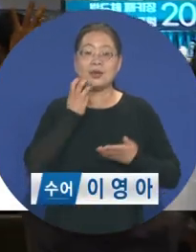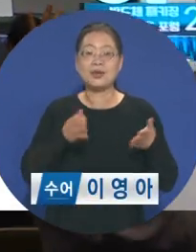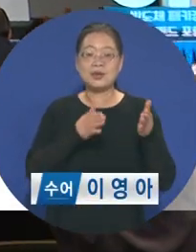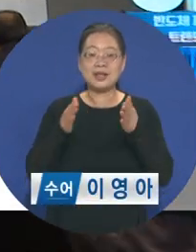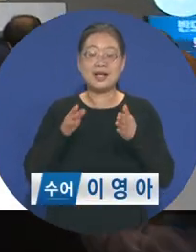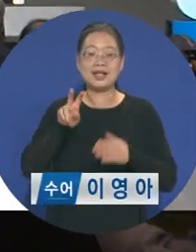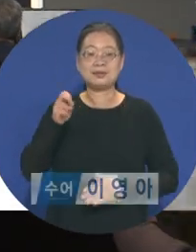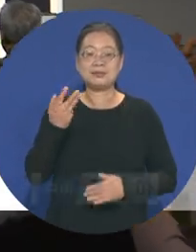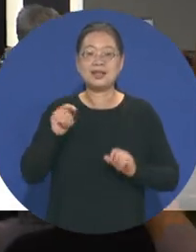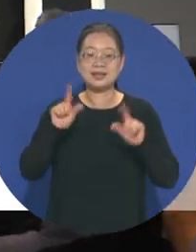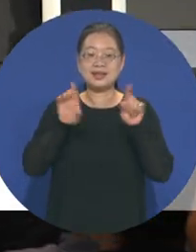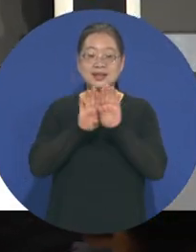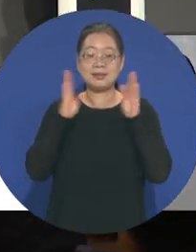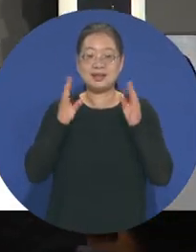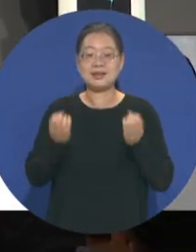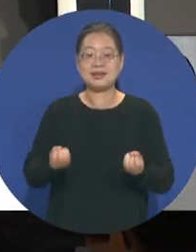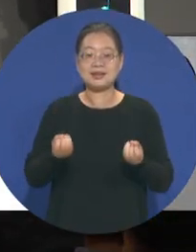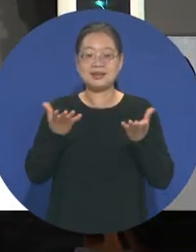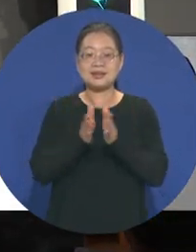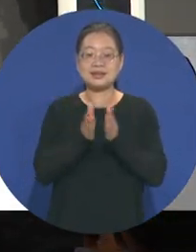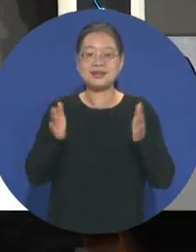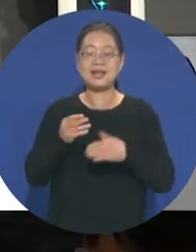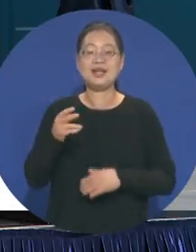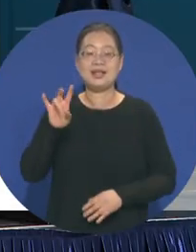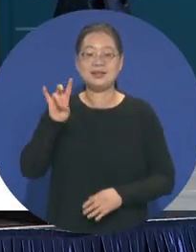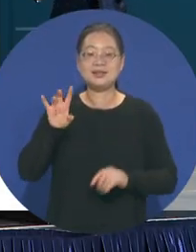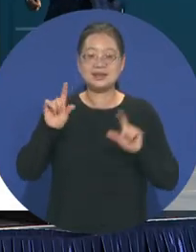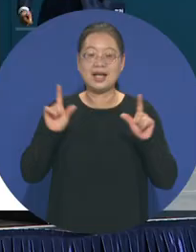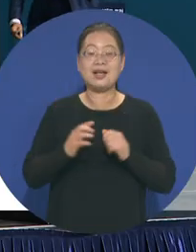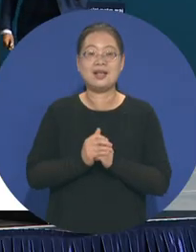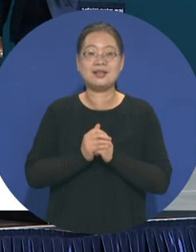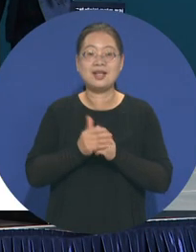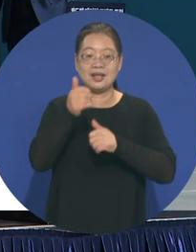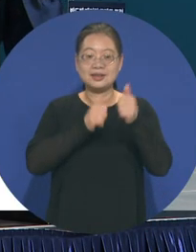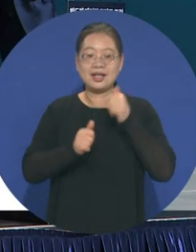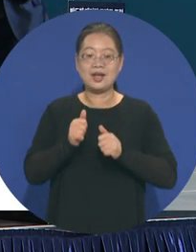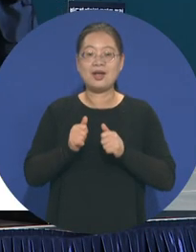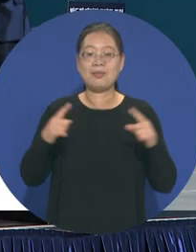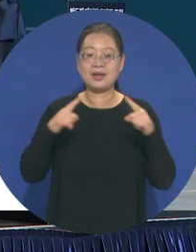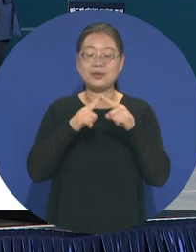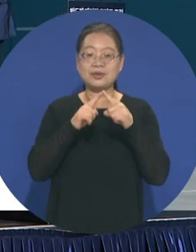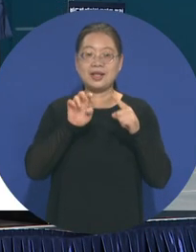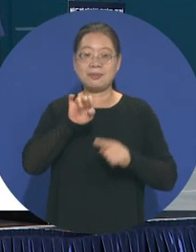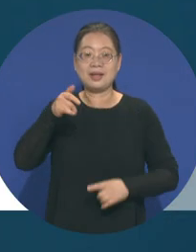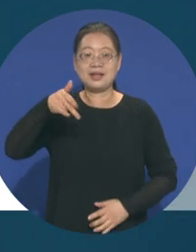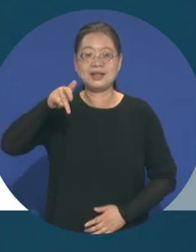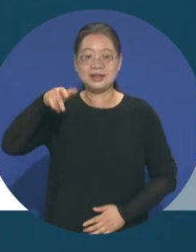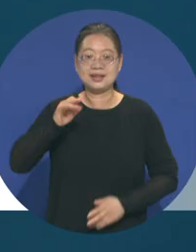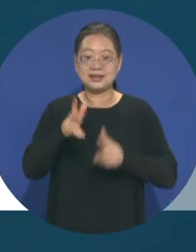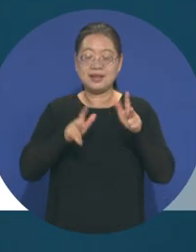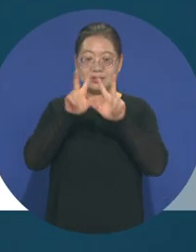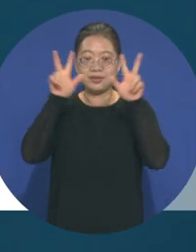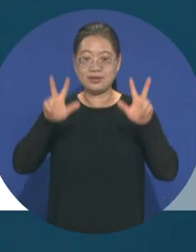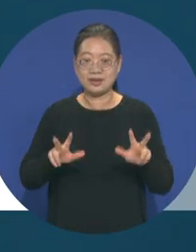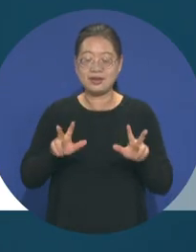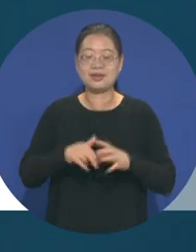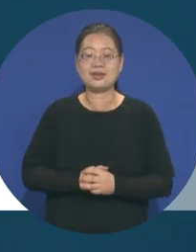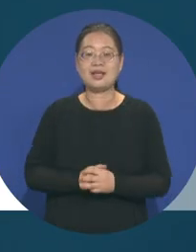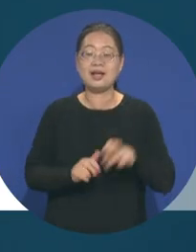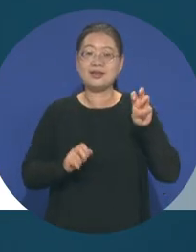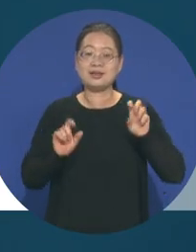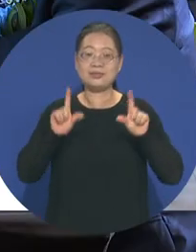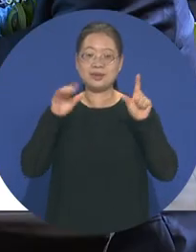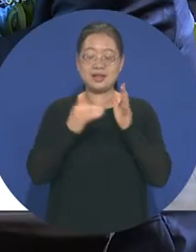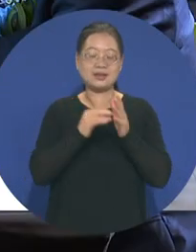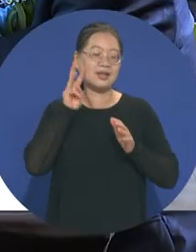경기도가 28일 개막식을 시작으로 2024 차세대 반도체 패키징 산업전을 열었습니다. 이번 행사는 오는